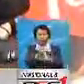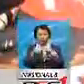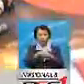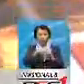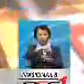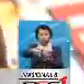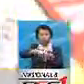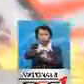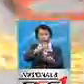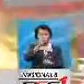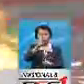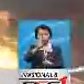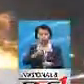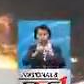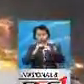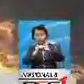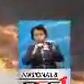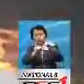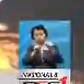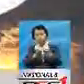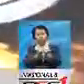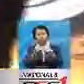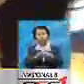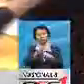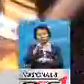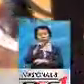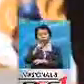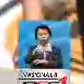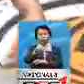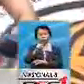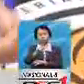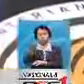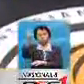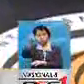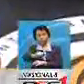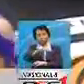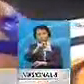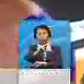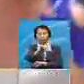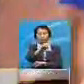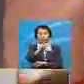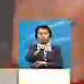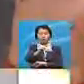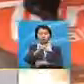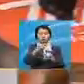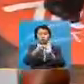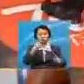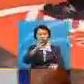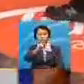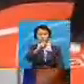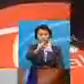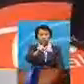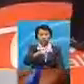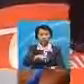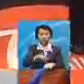dalam pusingan keduatinju dari Jordan Mustafa Ali pula menundukkan Mohamad Naim zarat dari Kuala Lumpur